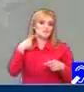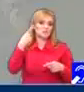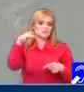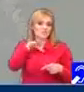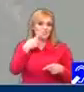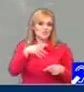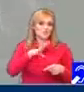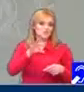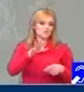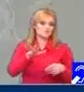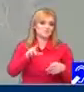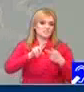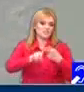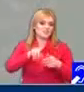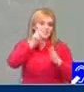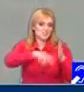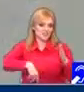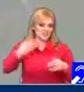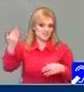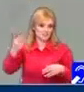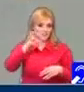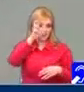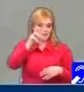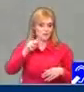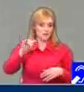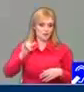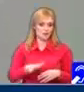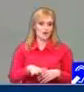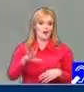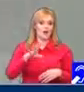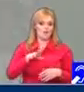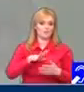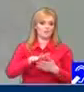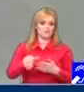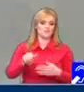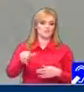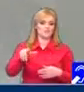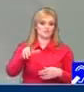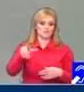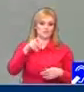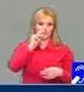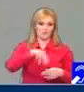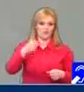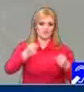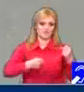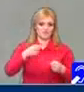sau astronomice. Alte segmente ale desenelor au fost avariate de activiștii Greenpeace în anul 2014.